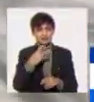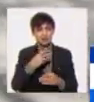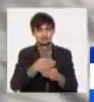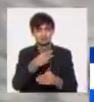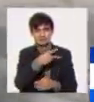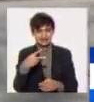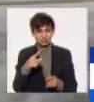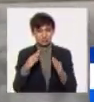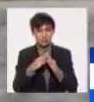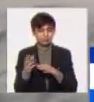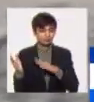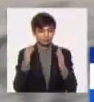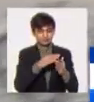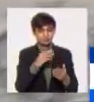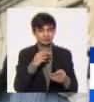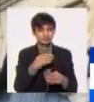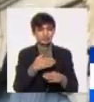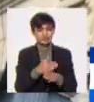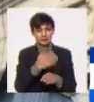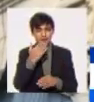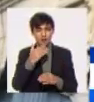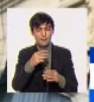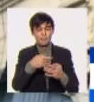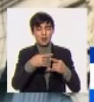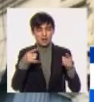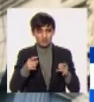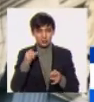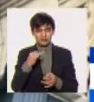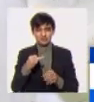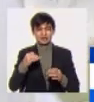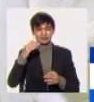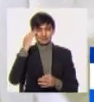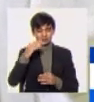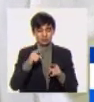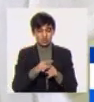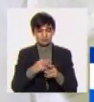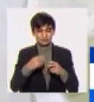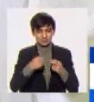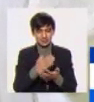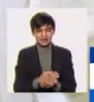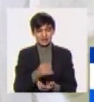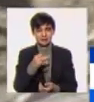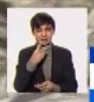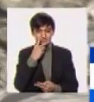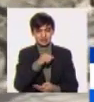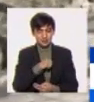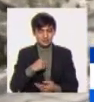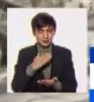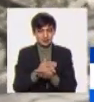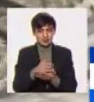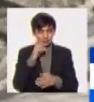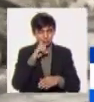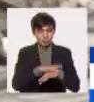барып тиген, салдарынан балкондары сондай ақ шатырлары әжептәуір зақымдалған. Өздеріңіз көріп отырғанда дәл